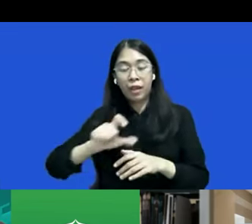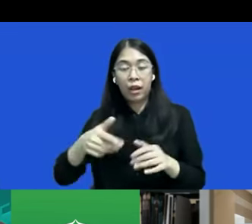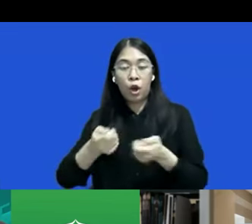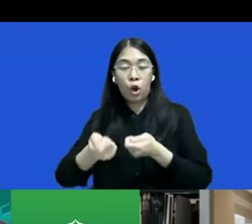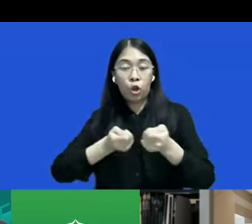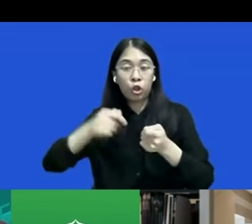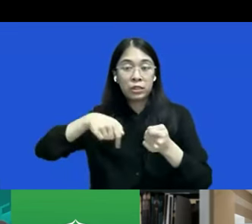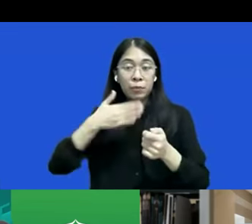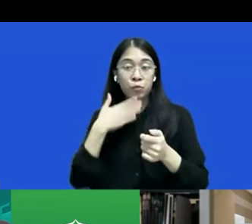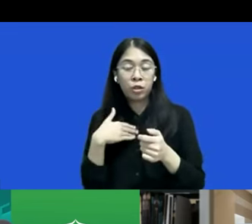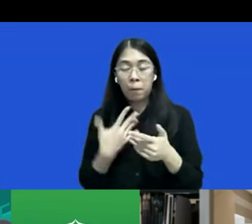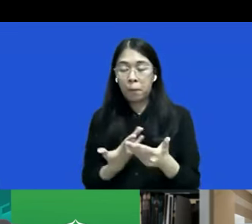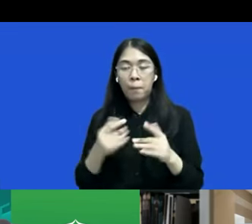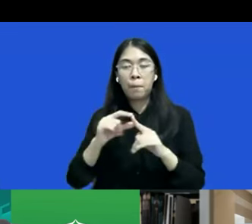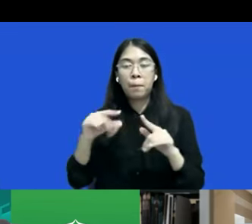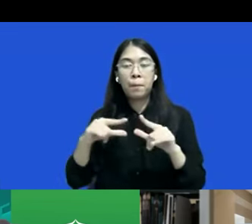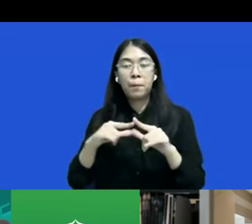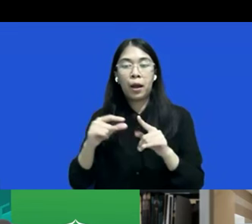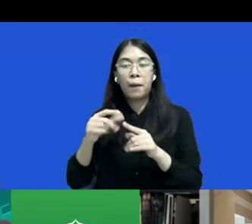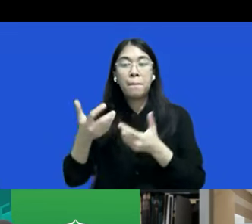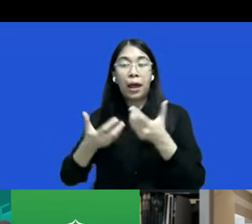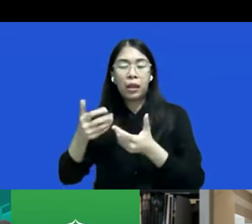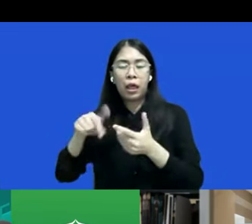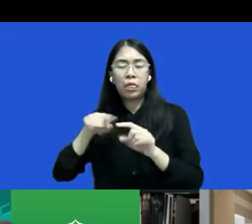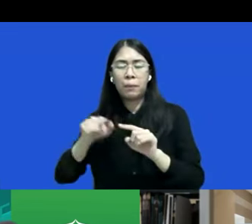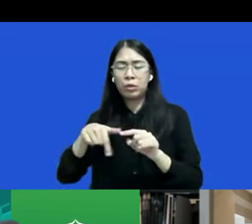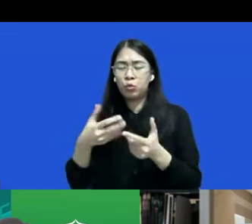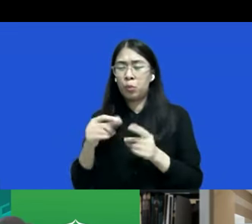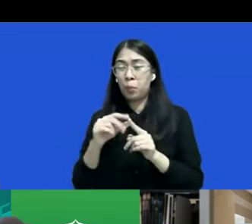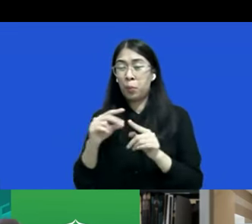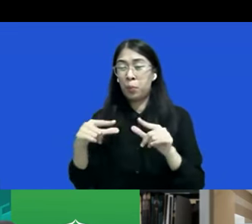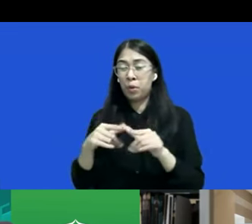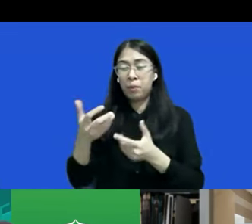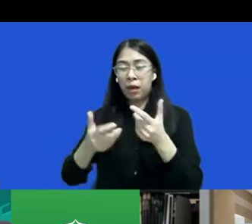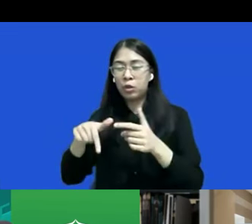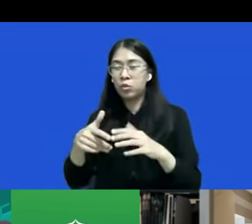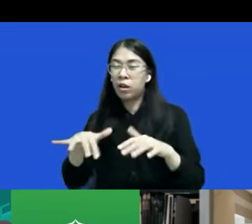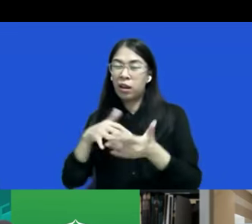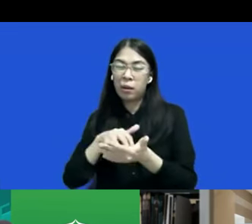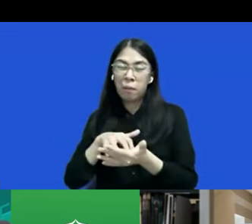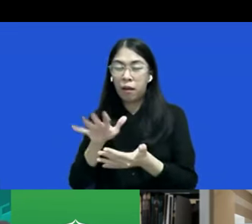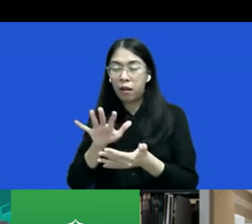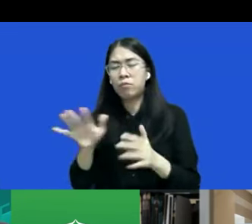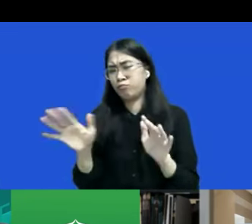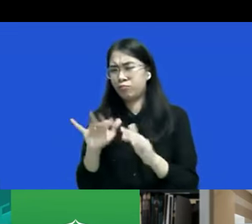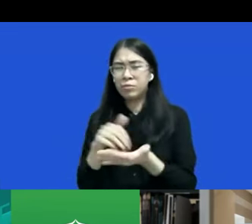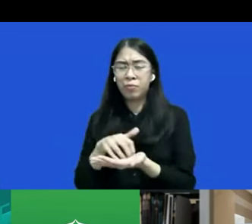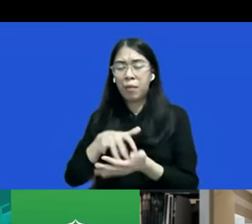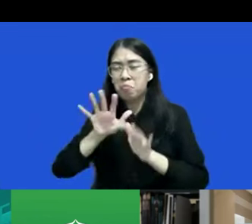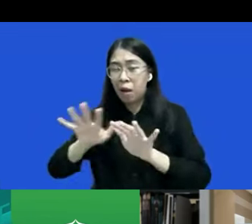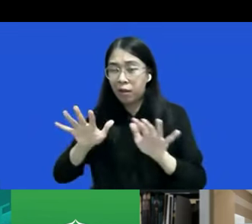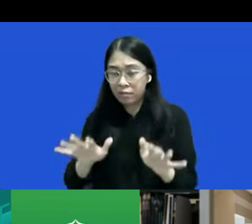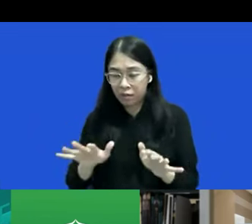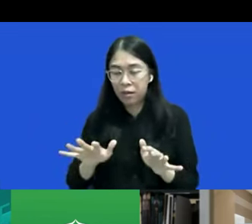adalah pra-peradilan, tapi pra-peradilan juga bukan tanpa kelemahan, banyak sekali kelemahannya yang diidentifikasi begitu,